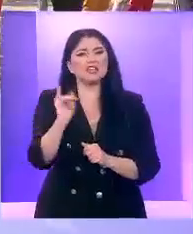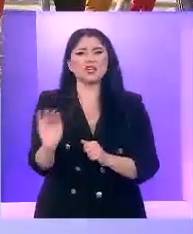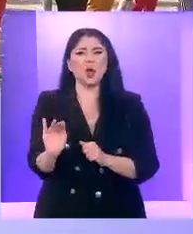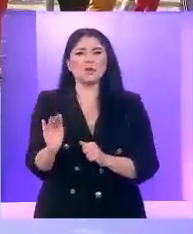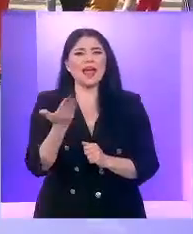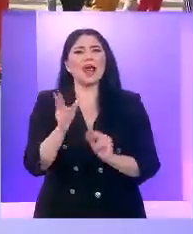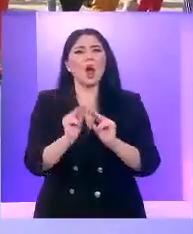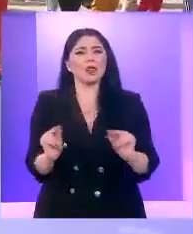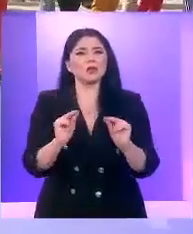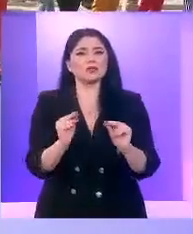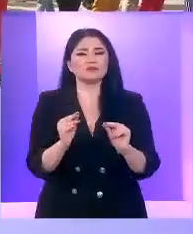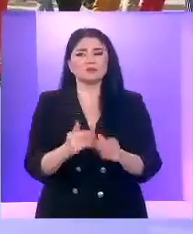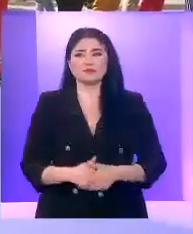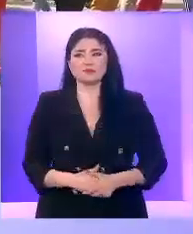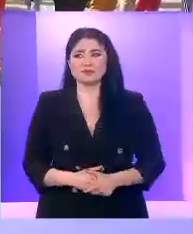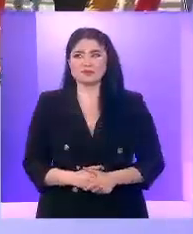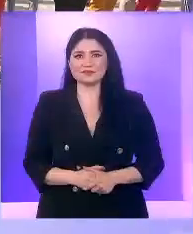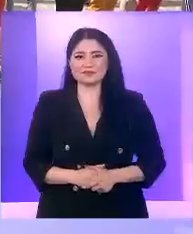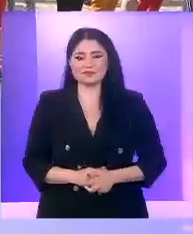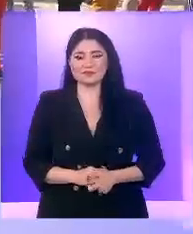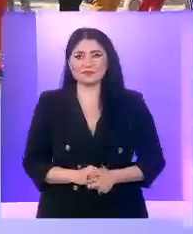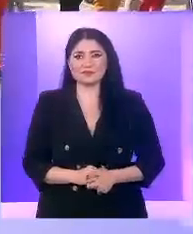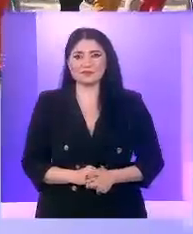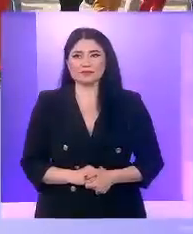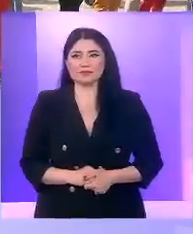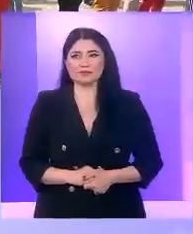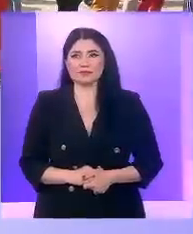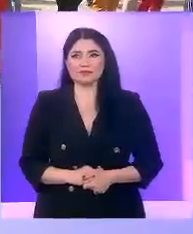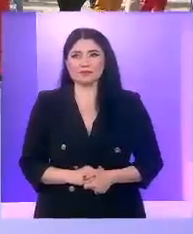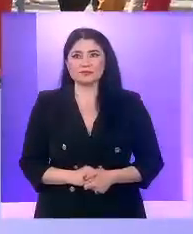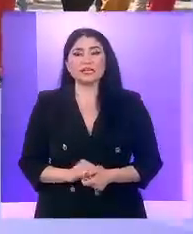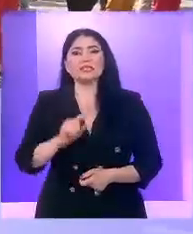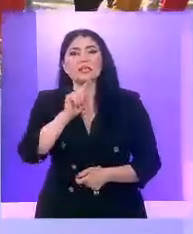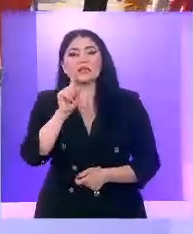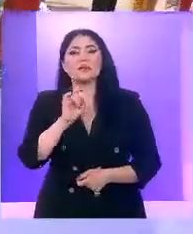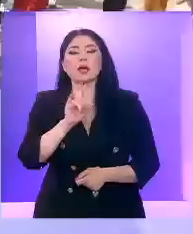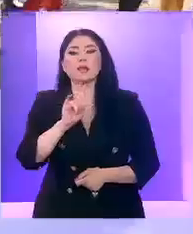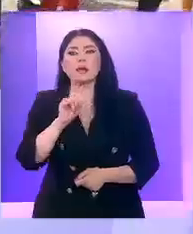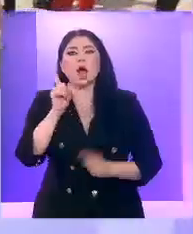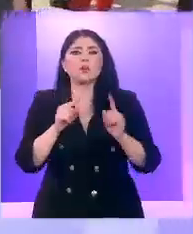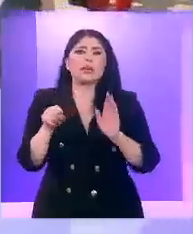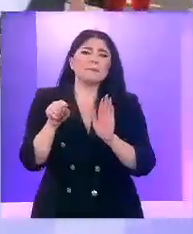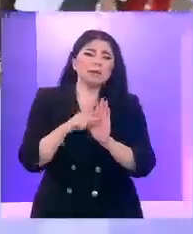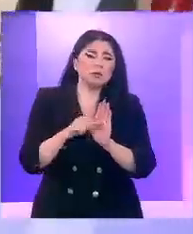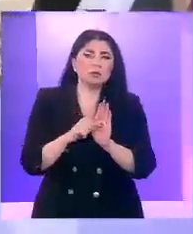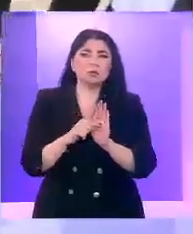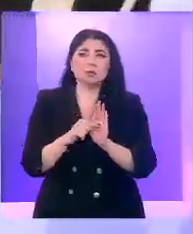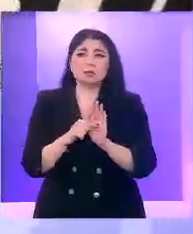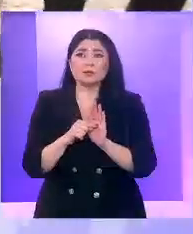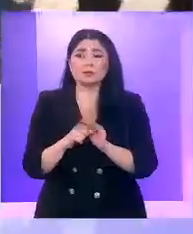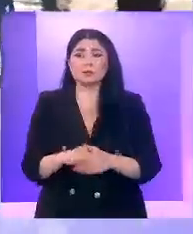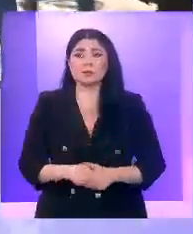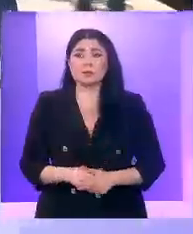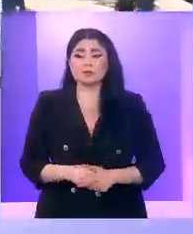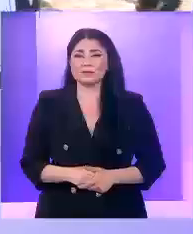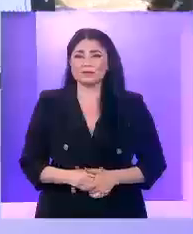educați, care să-l întrebi, băi, cum fac aici? Că nu te-ai născut ministru și mai ai lacune. Nimeni nu zice că e greșit să întrebi. Dar trebuie să